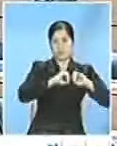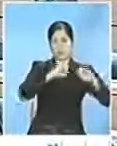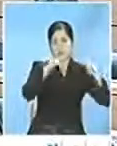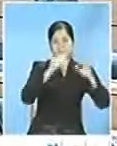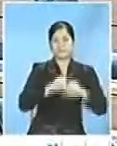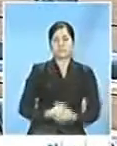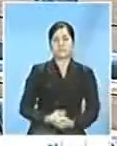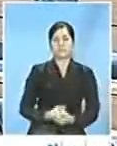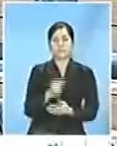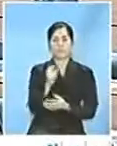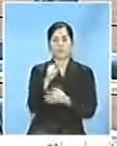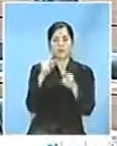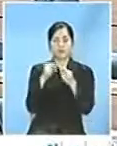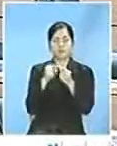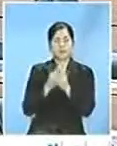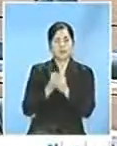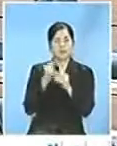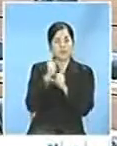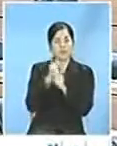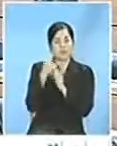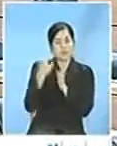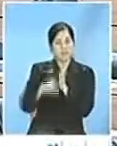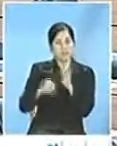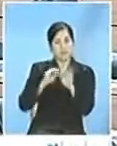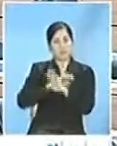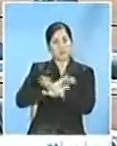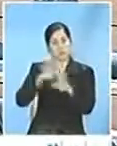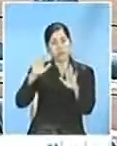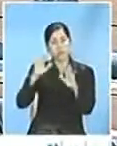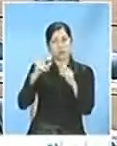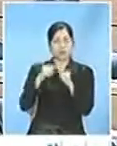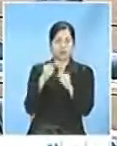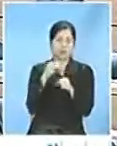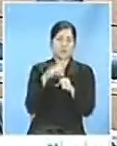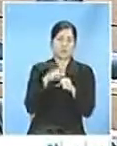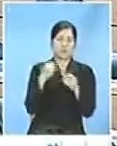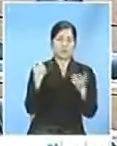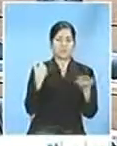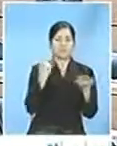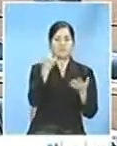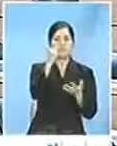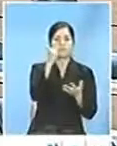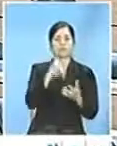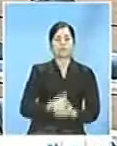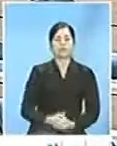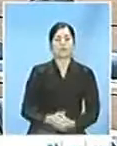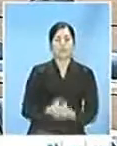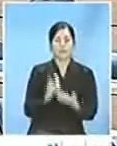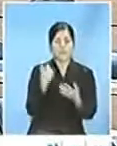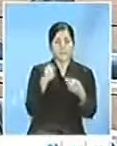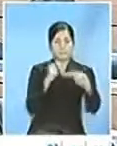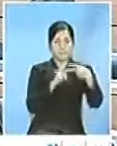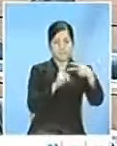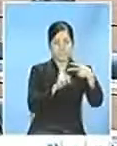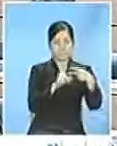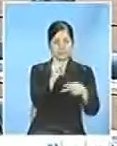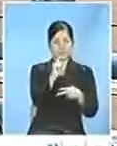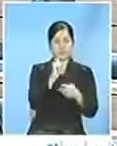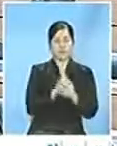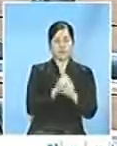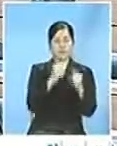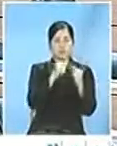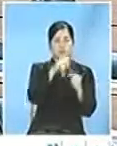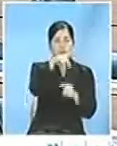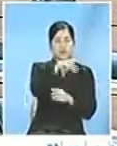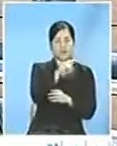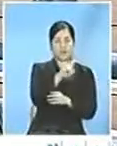ษหรือไม่ให้มีนิรโทษข้อเท็จจริงอีกอย่างหนึ่งก็คือว่าตัวพระราชบัญญัติ